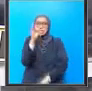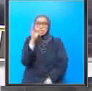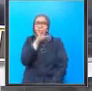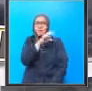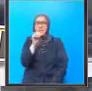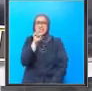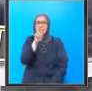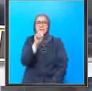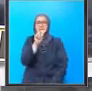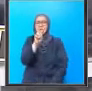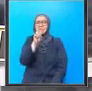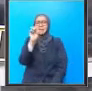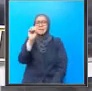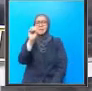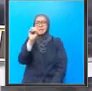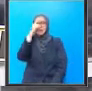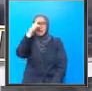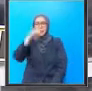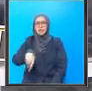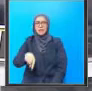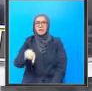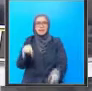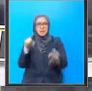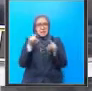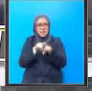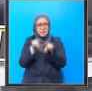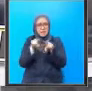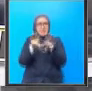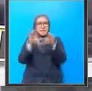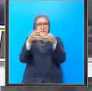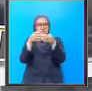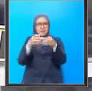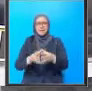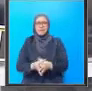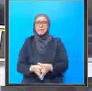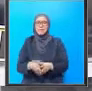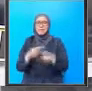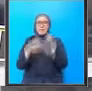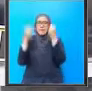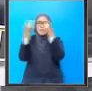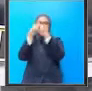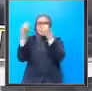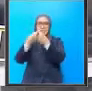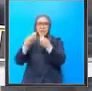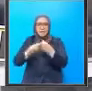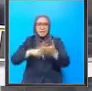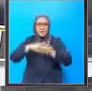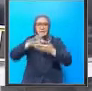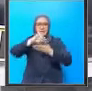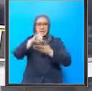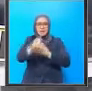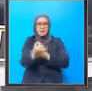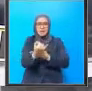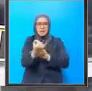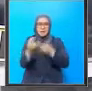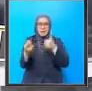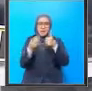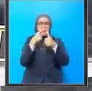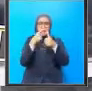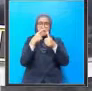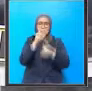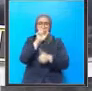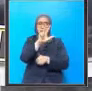2019 dan 2020 bagi putiran yang sama. Jumlah projek asal berjumlah